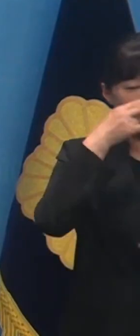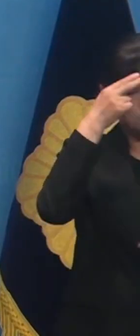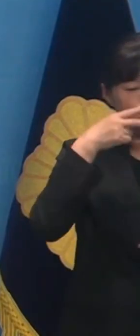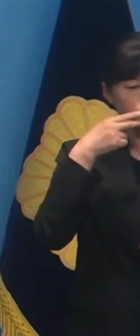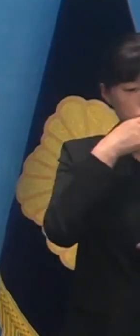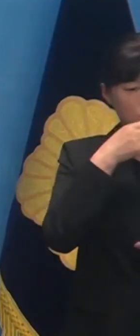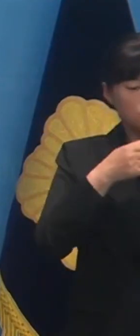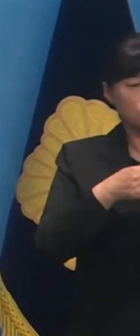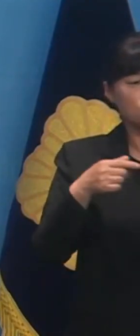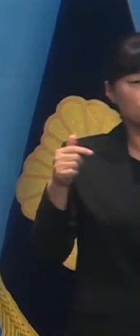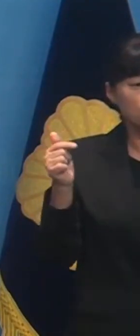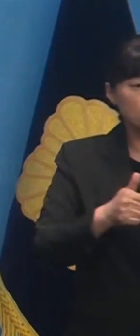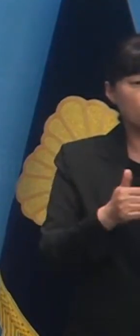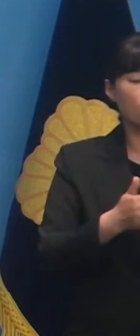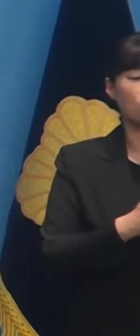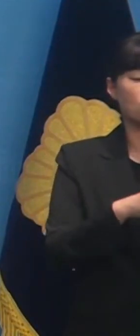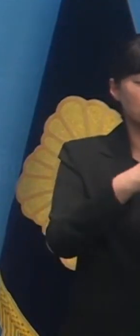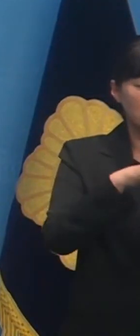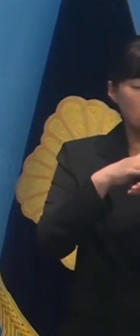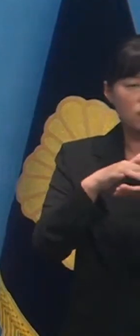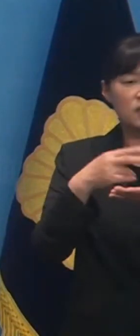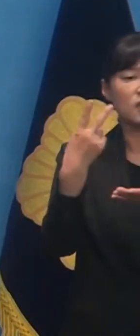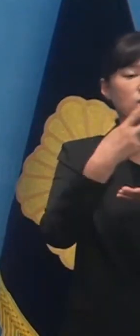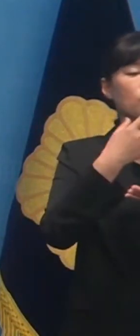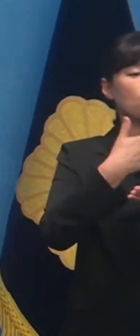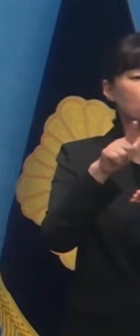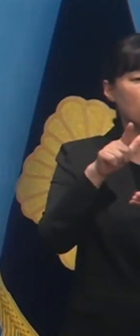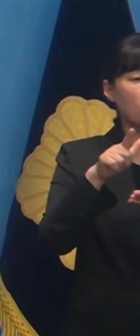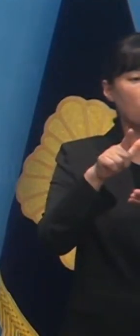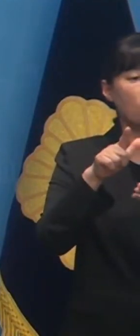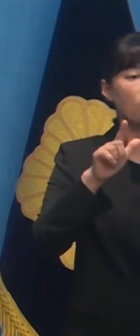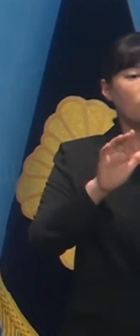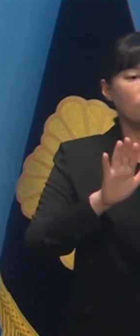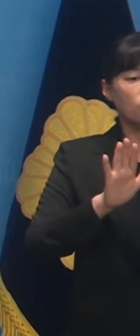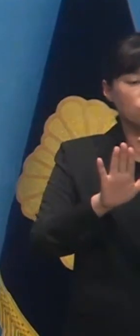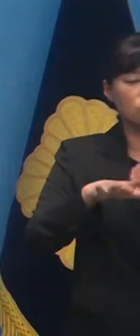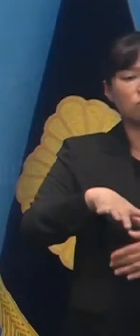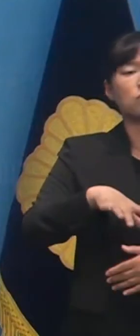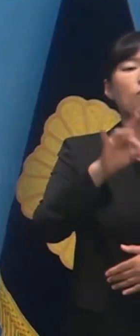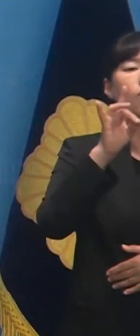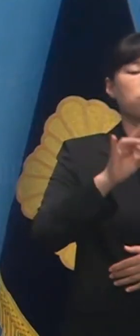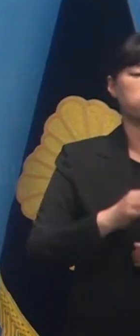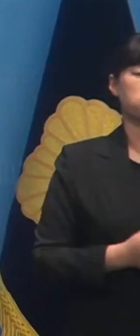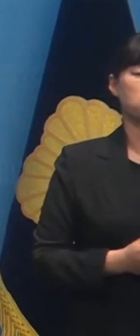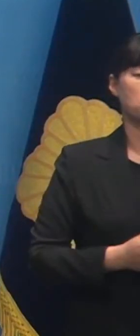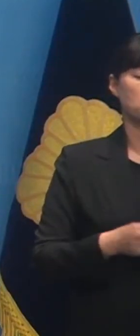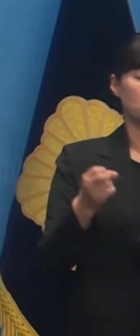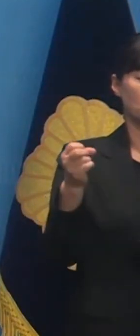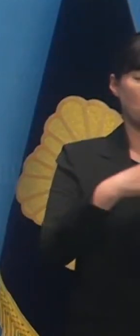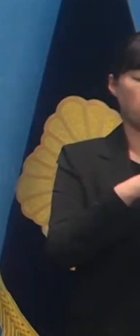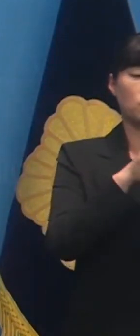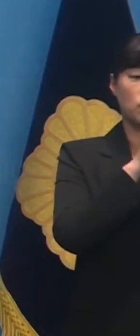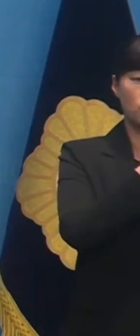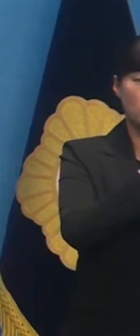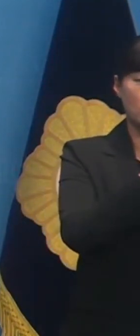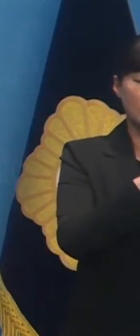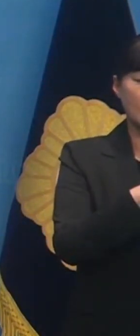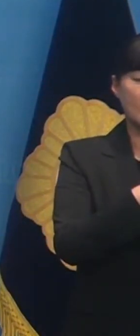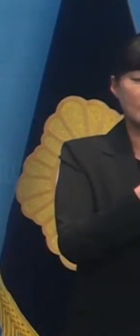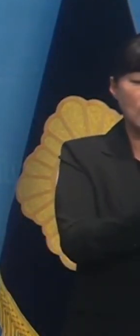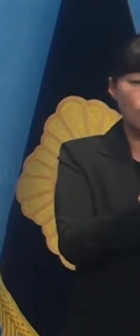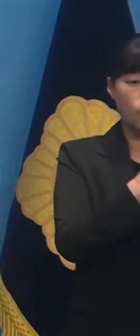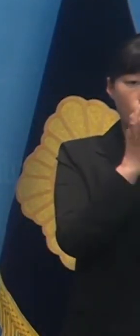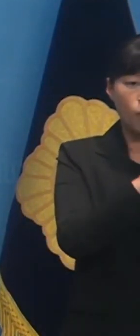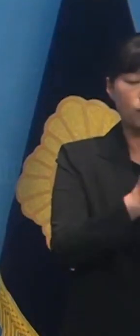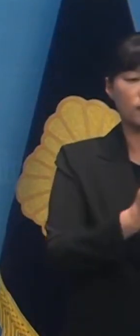소비가 감소한 건 수치를 집계하기 시작한 2006년도 이후 처음입니다. 또한 통계청 자료에